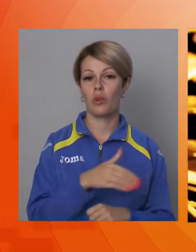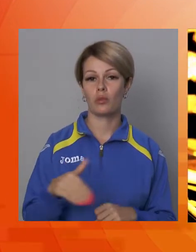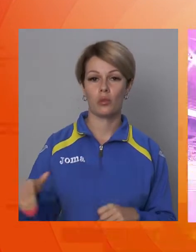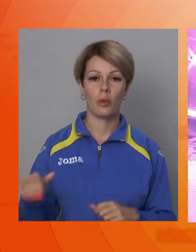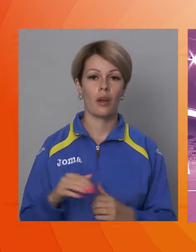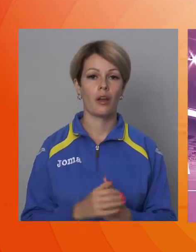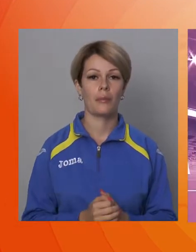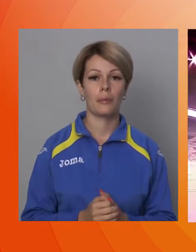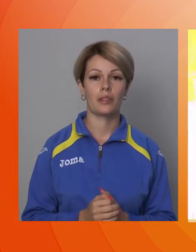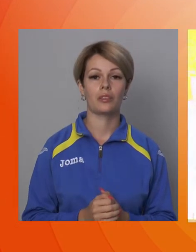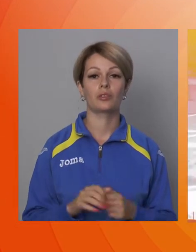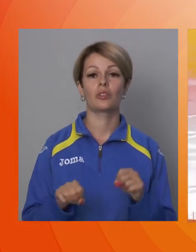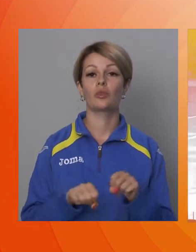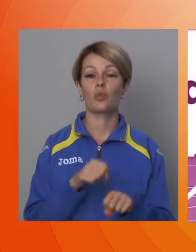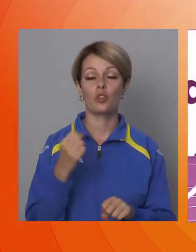зору.